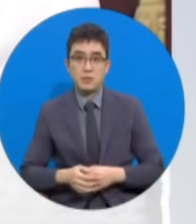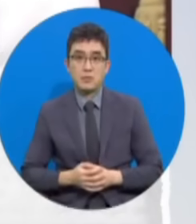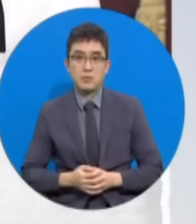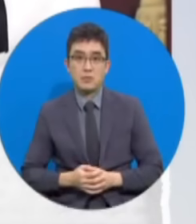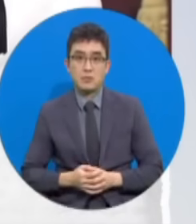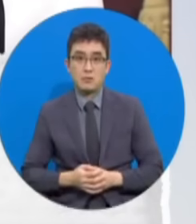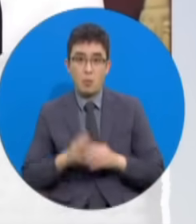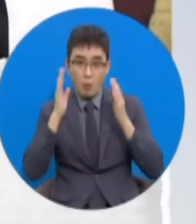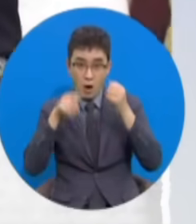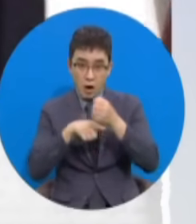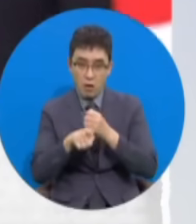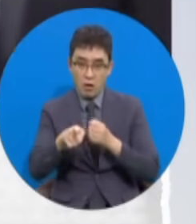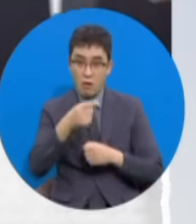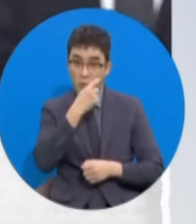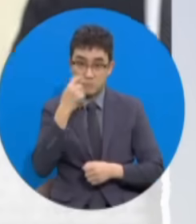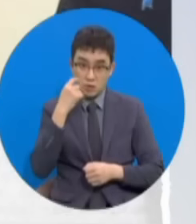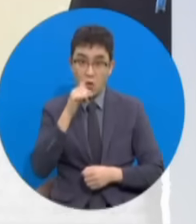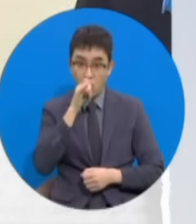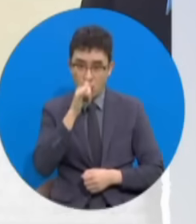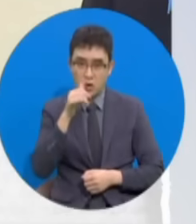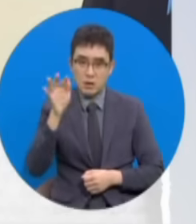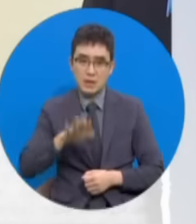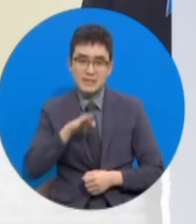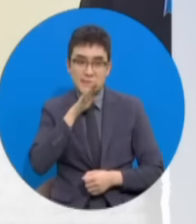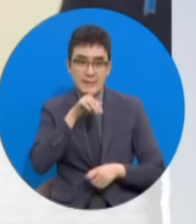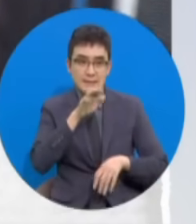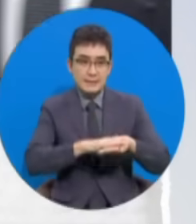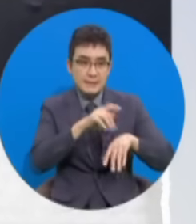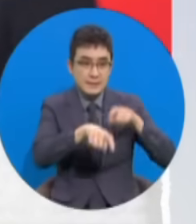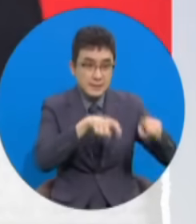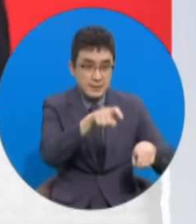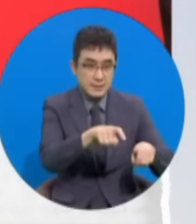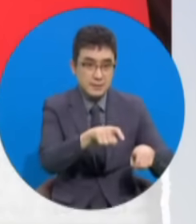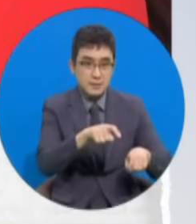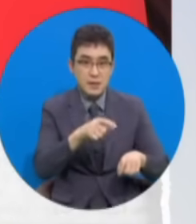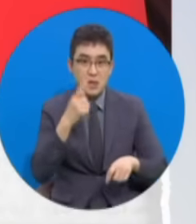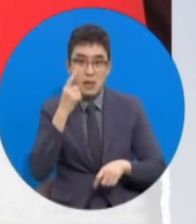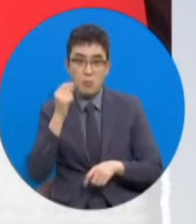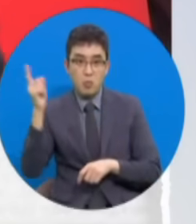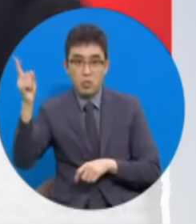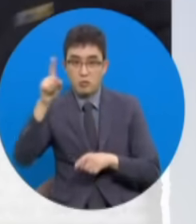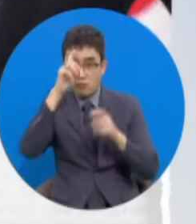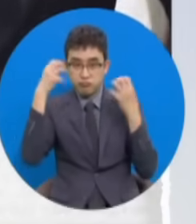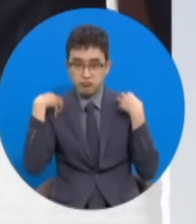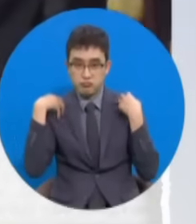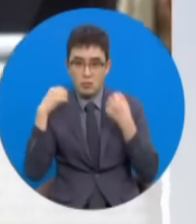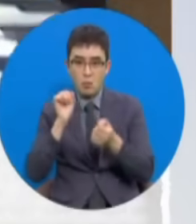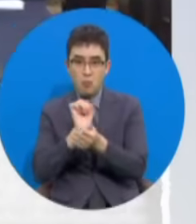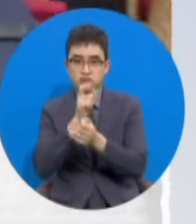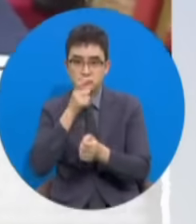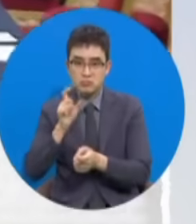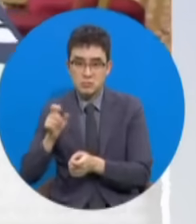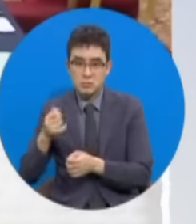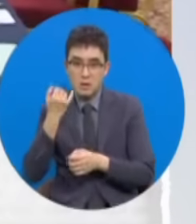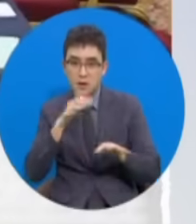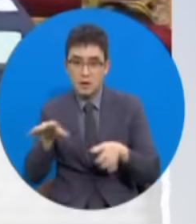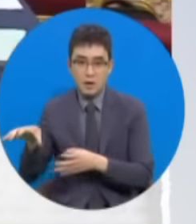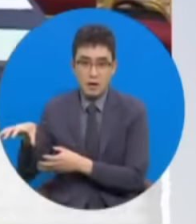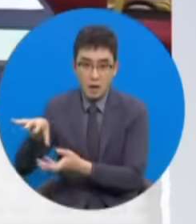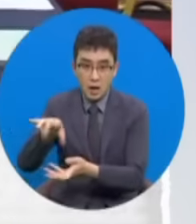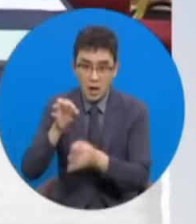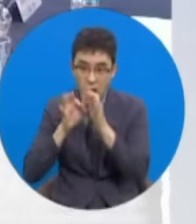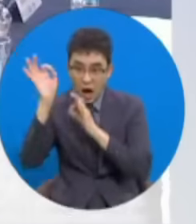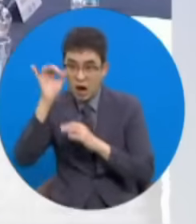이렇게 과학적으로 검증이 된다 하더라도 실제 계획대로 일본 정부가 오염수를 방류하는 과정에 혹시 모를 문제가 발생하진